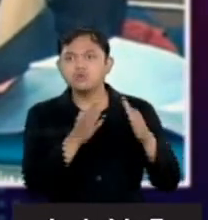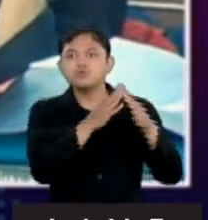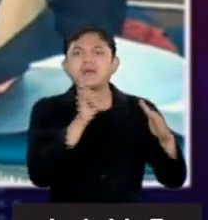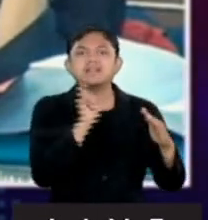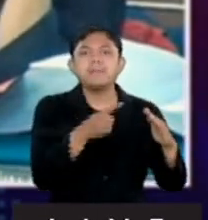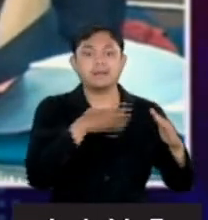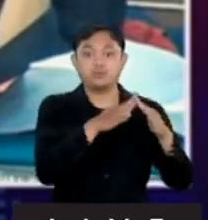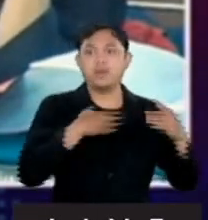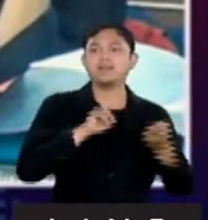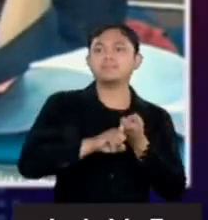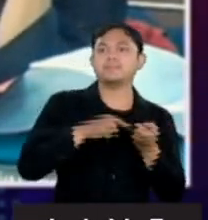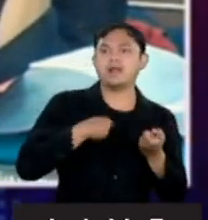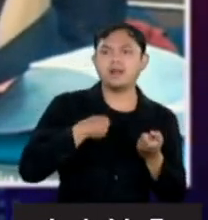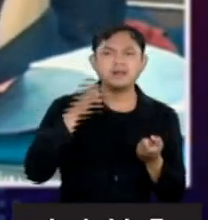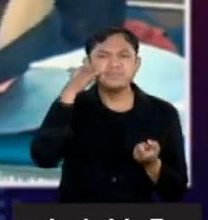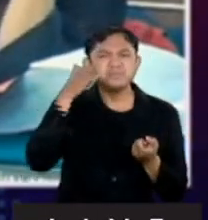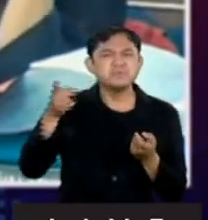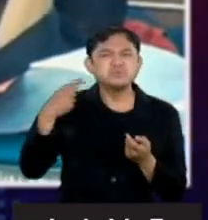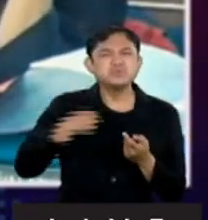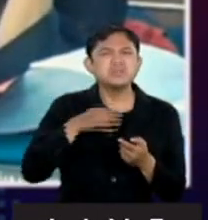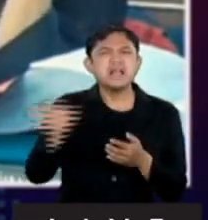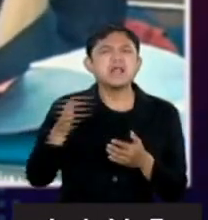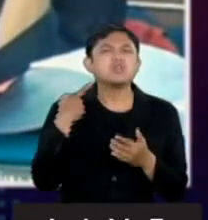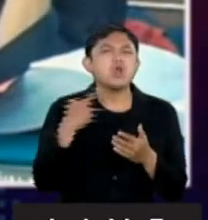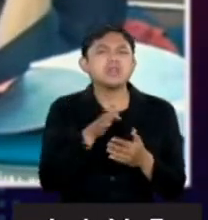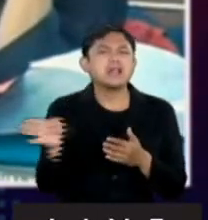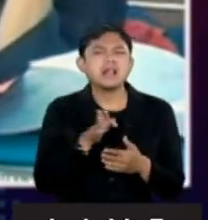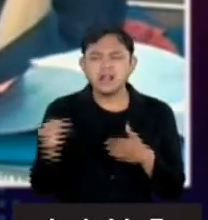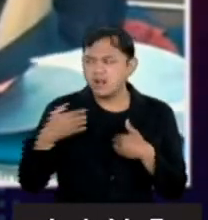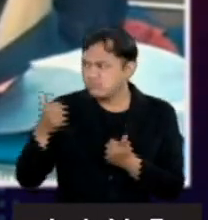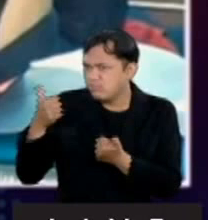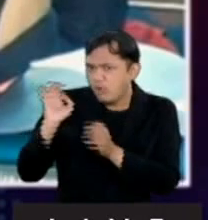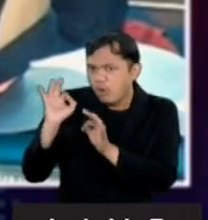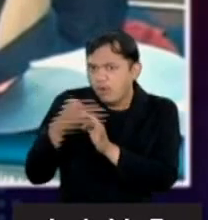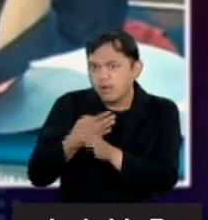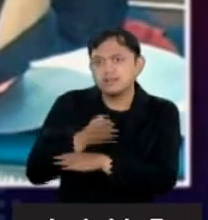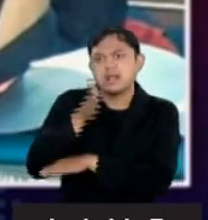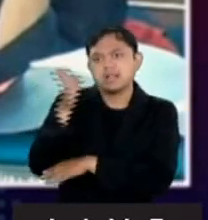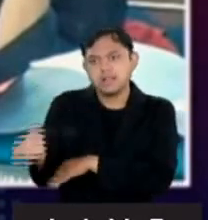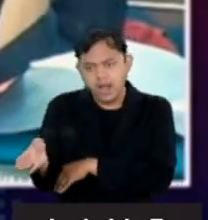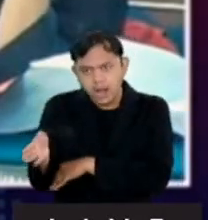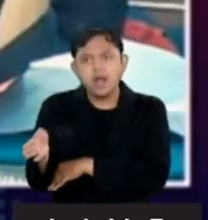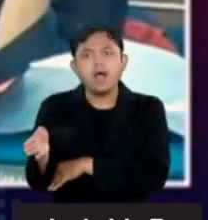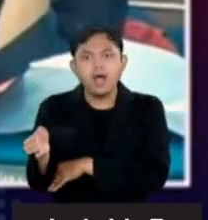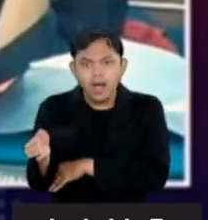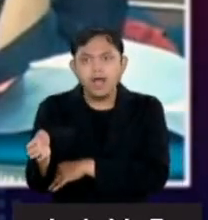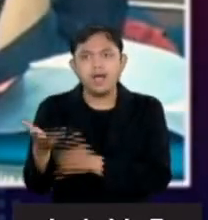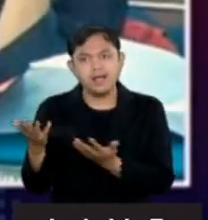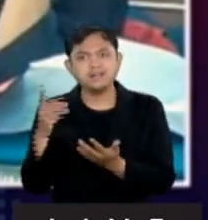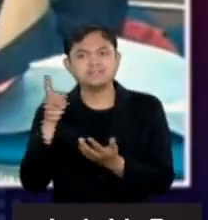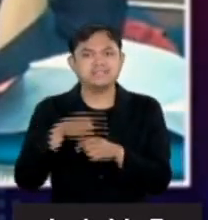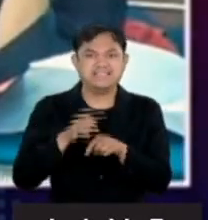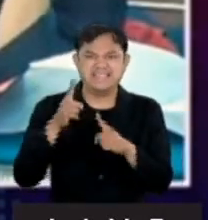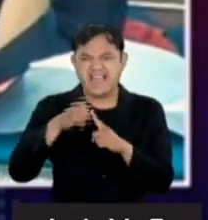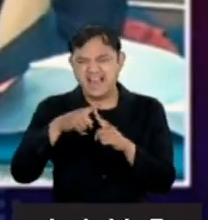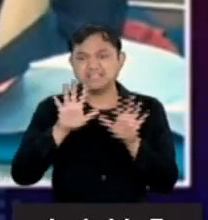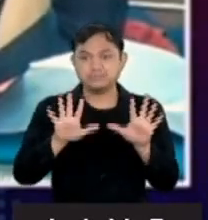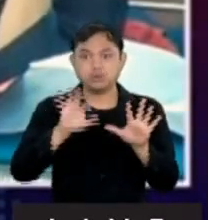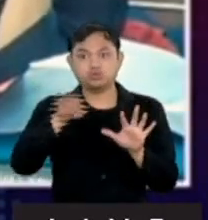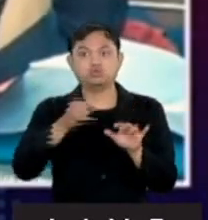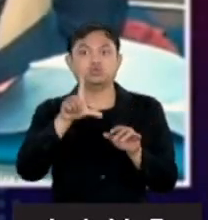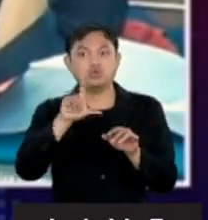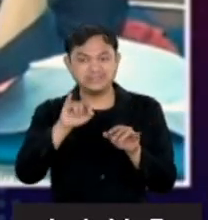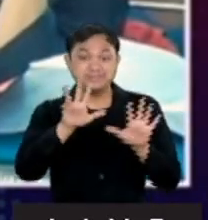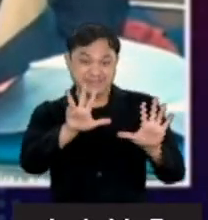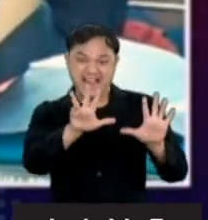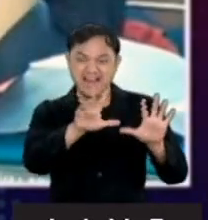Kemudian Irfan juga dalam persidangan mengatakan bahwa setelah tanggal 8 Juli dirinya pernah dihubungi oleh atasannya. Pada tanggal 9 Juli, kala